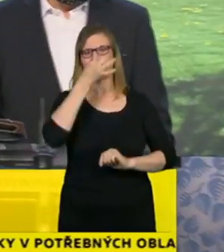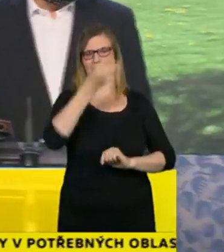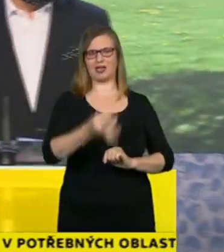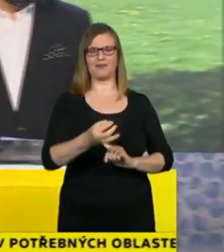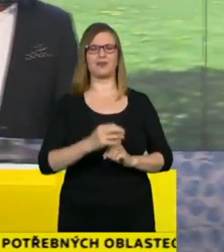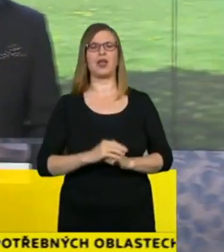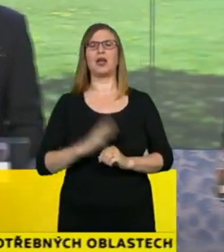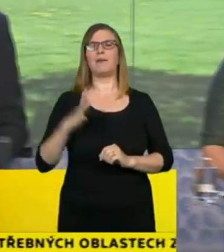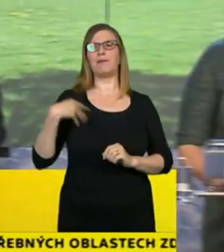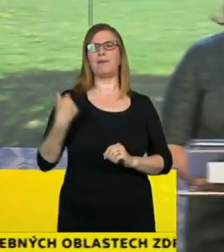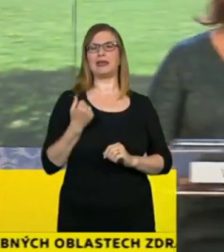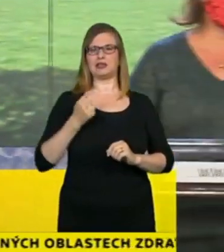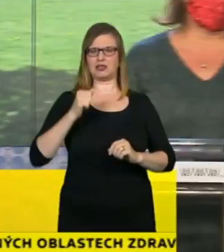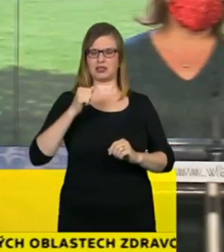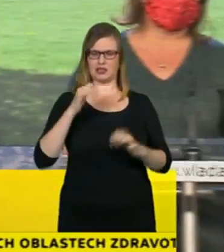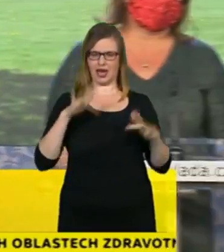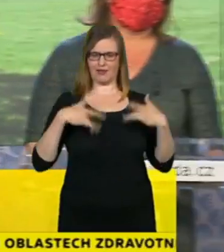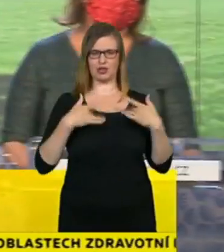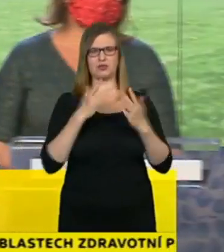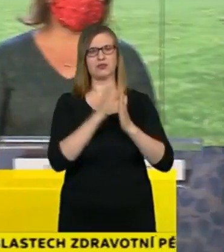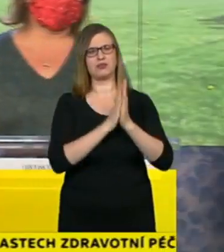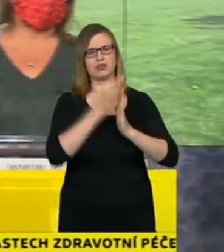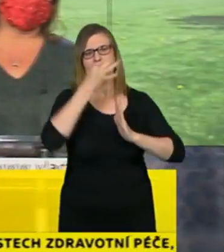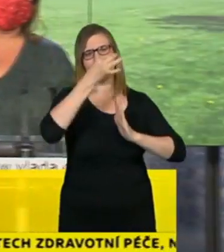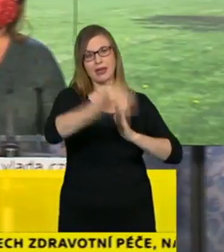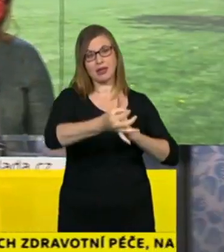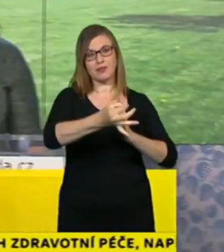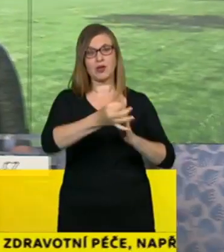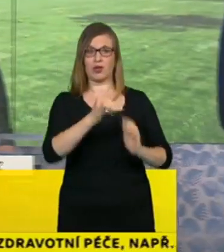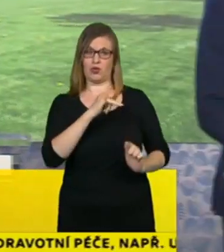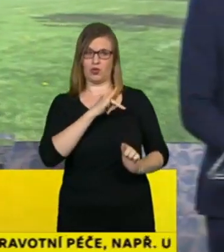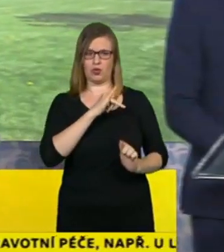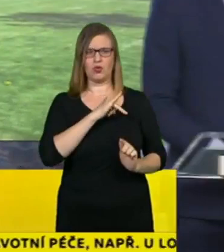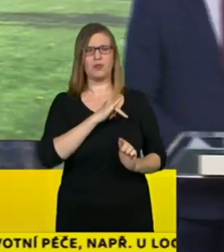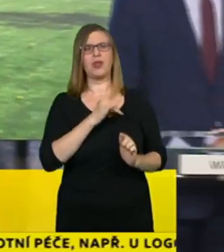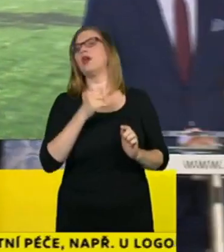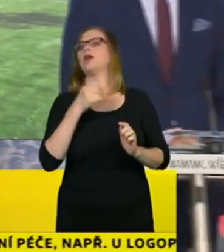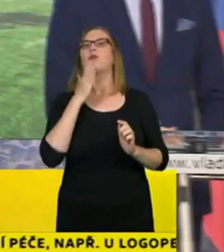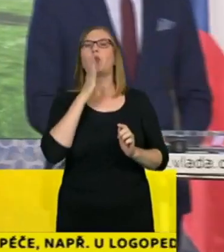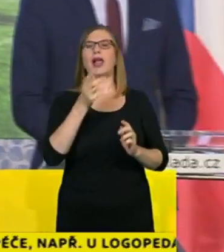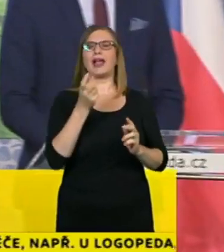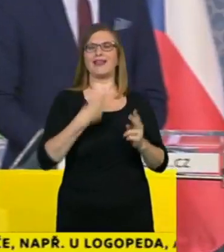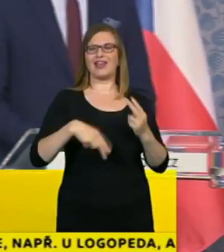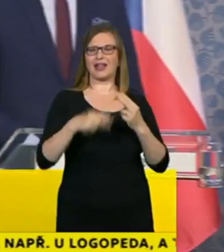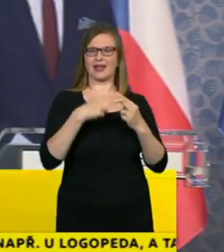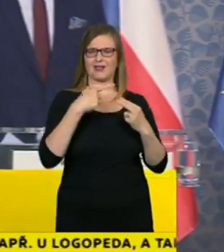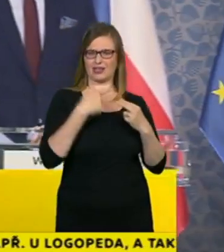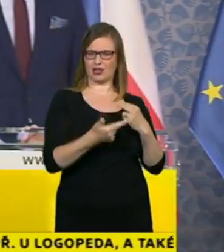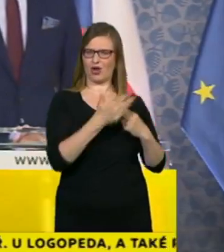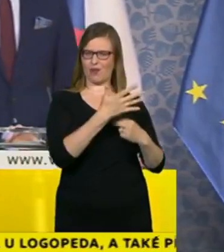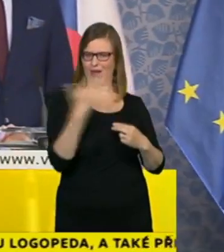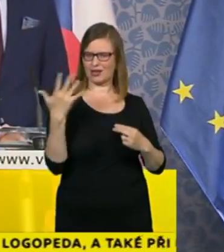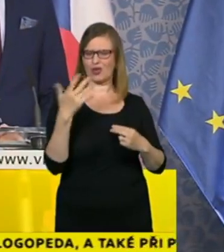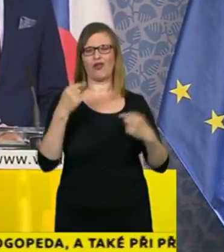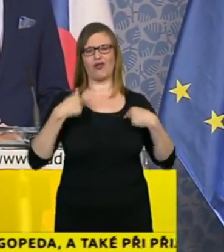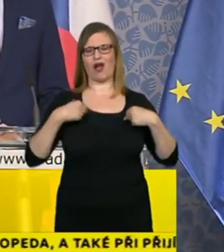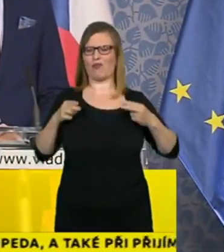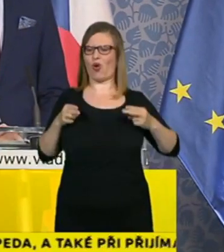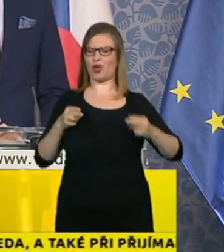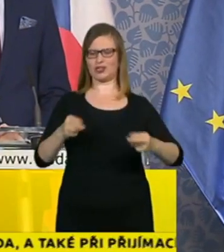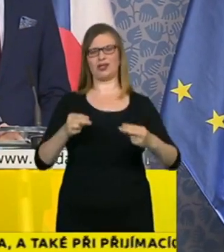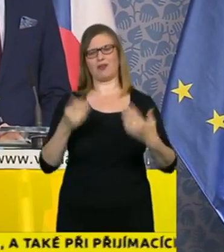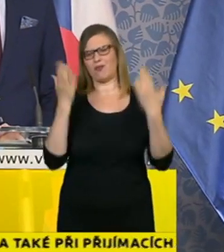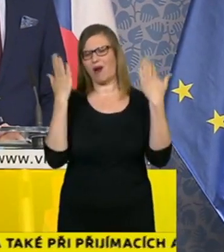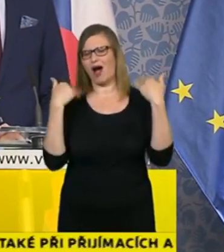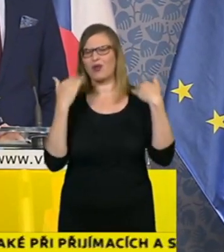zdravotnictví, pravděpodobně asi, já se chci ptat, pokud tedy od 25. května platí to, že pokud jde člověk sám po ulici, v parku, nemá